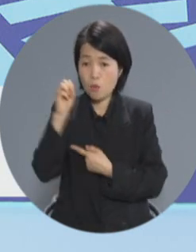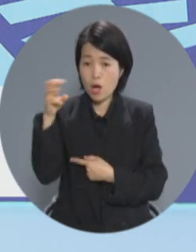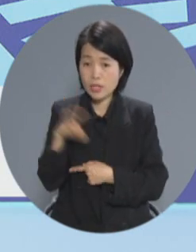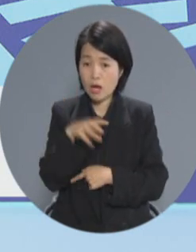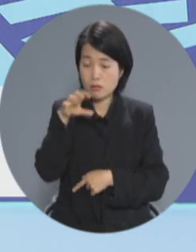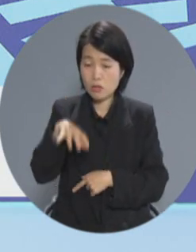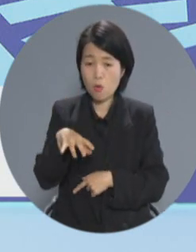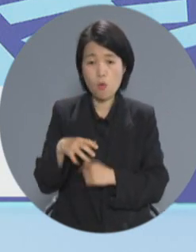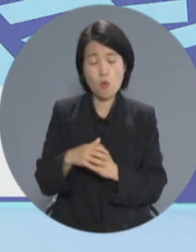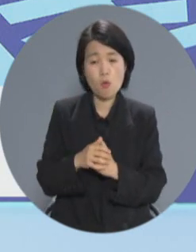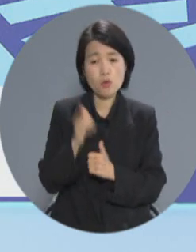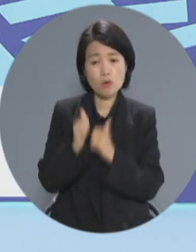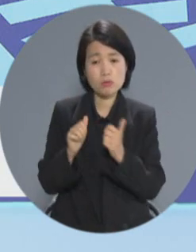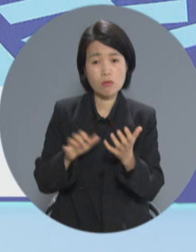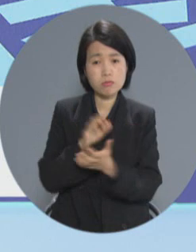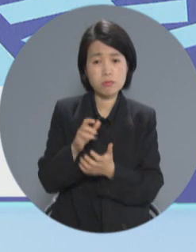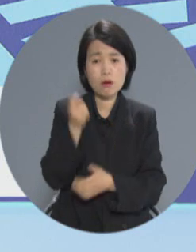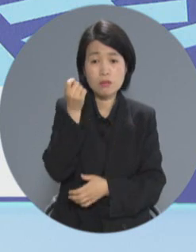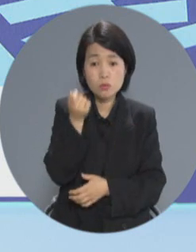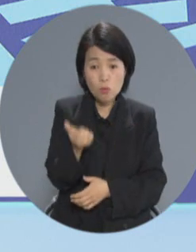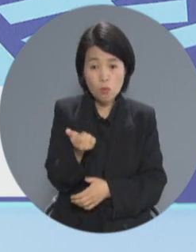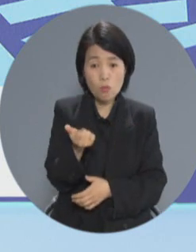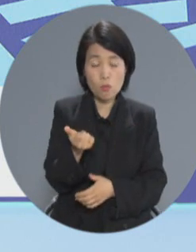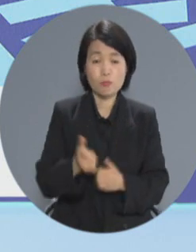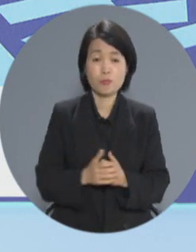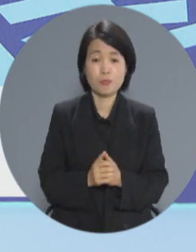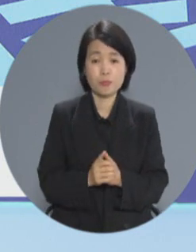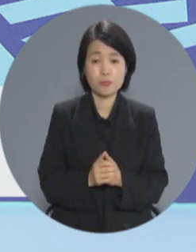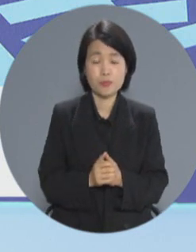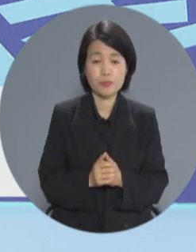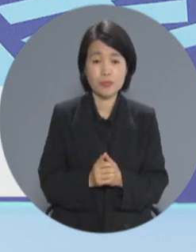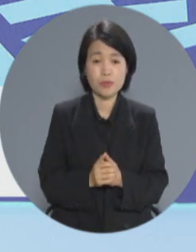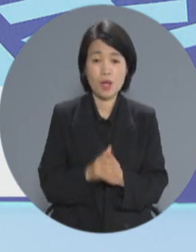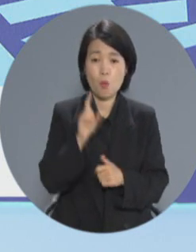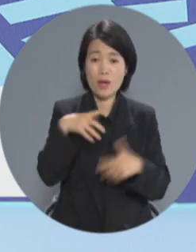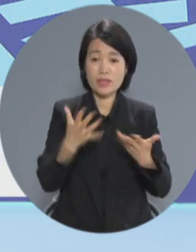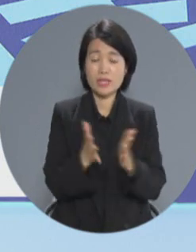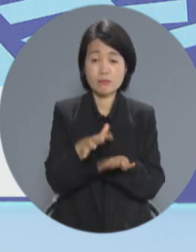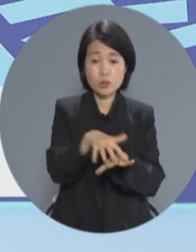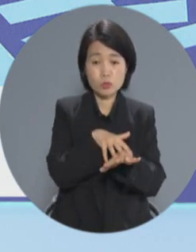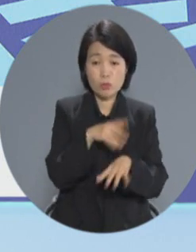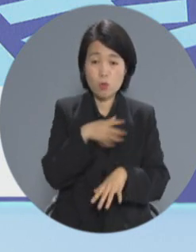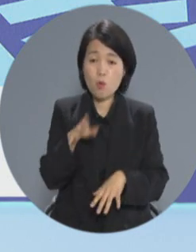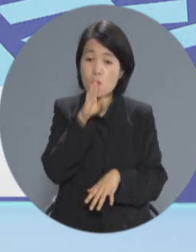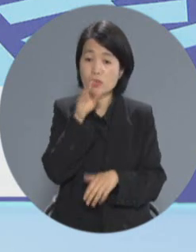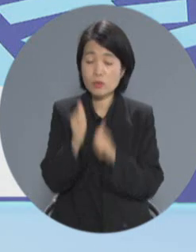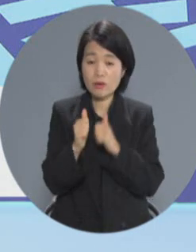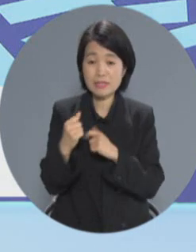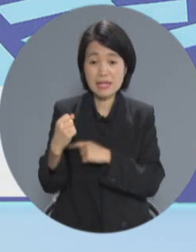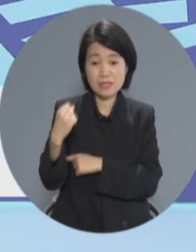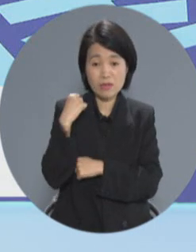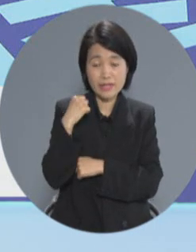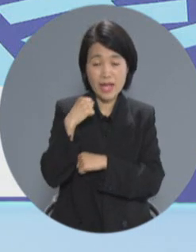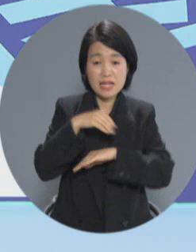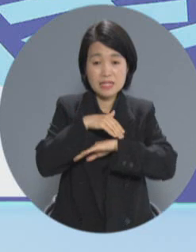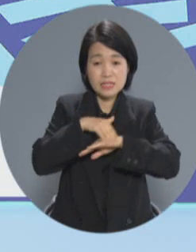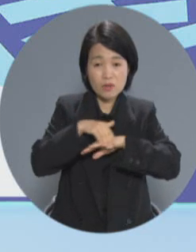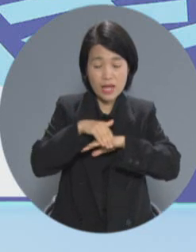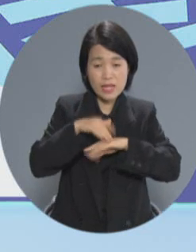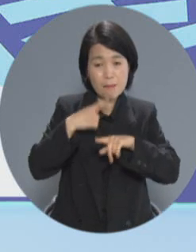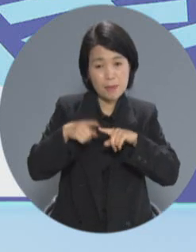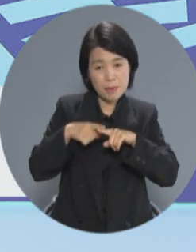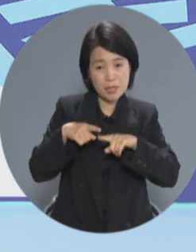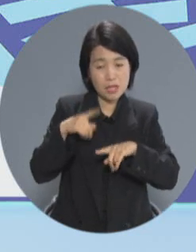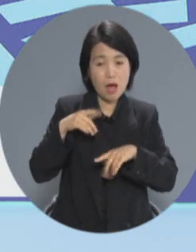지역에서는 상대적으로 경선 잡음이 덜합니다. 원팀 조직력이 본선 경쟁력이라는 전략적 판단에